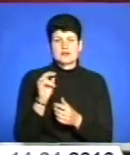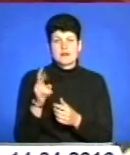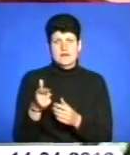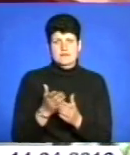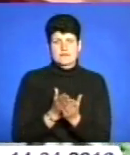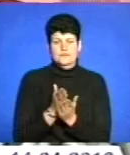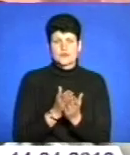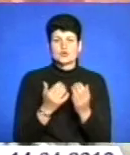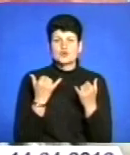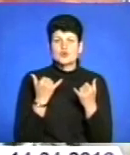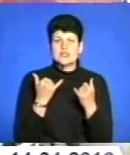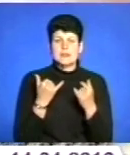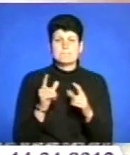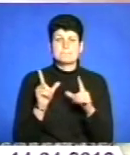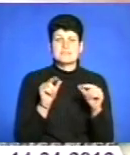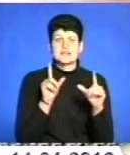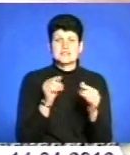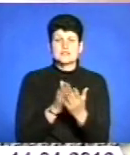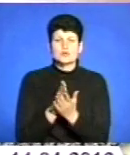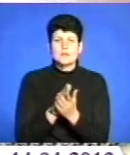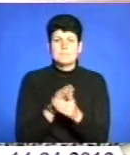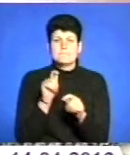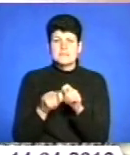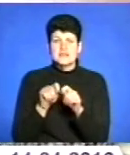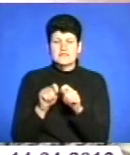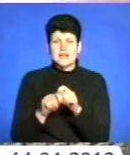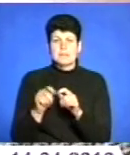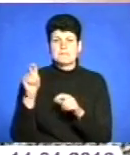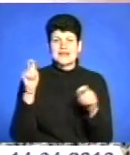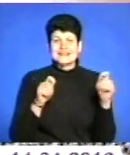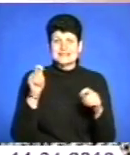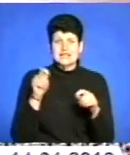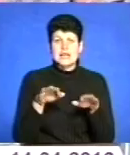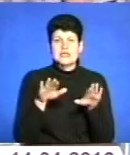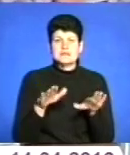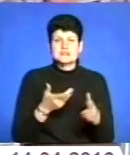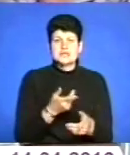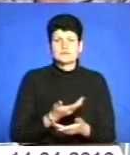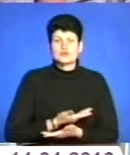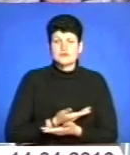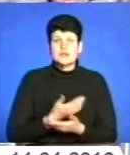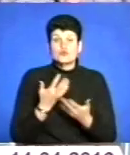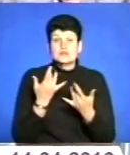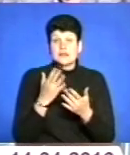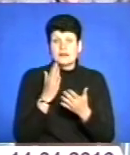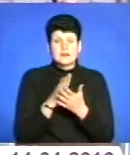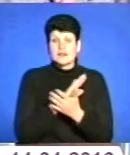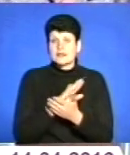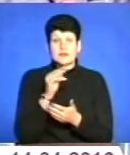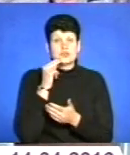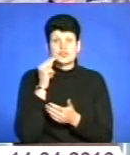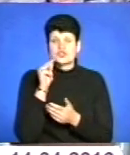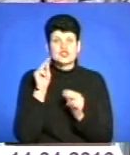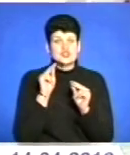послуг. Сьогодні міграційна служба ретельно перевіряє переселенців та їх місце перебування. Оскільки є недобросовісні люди,